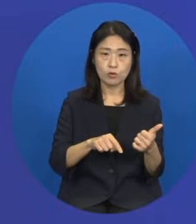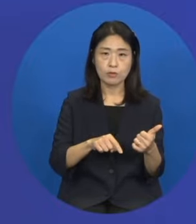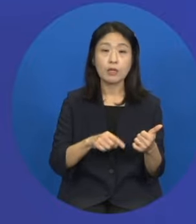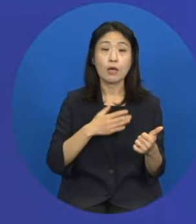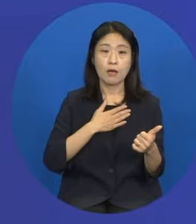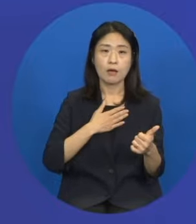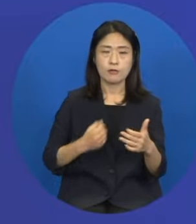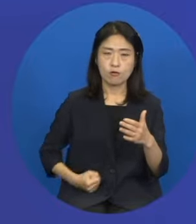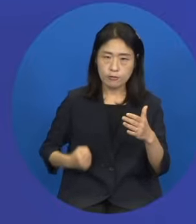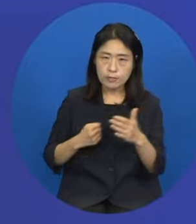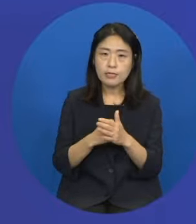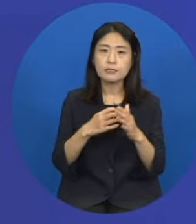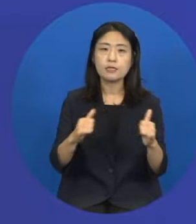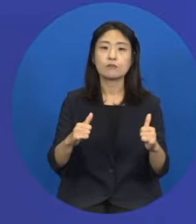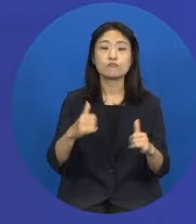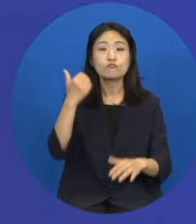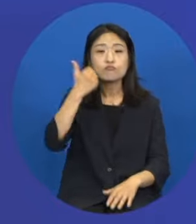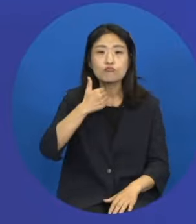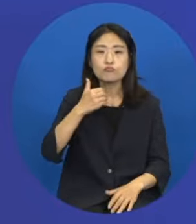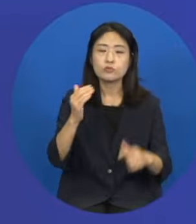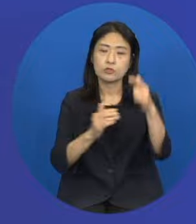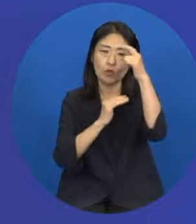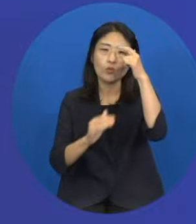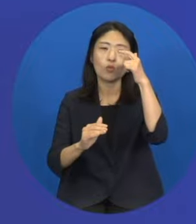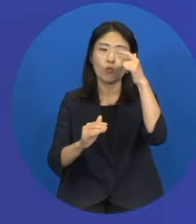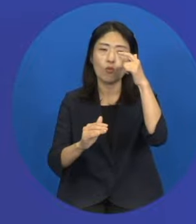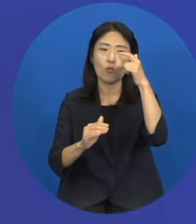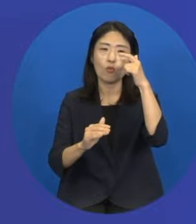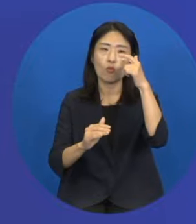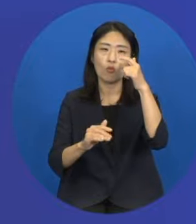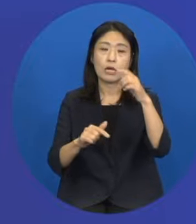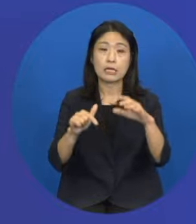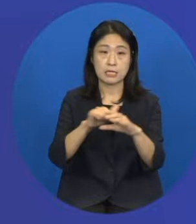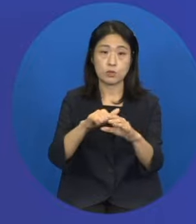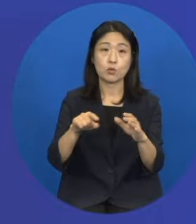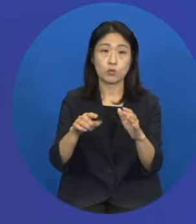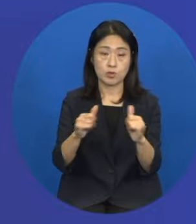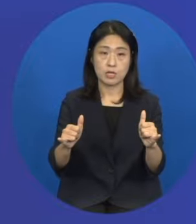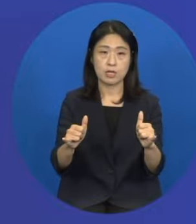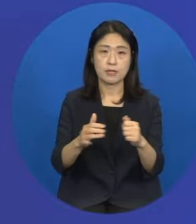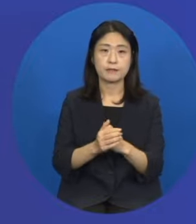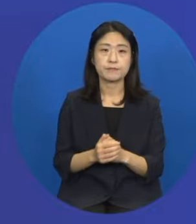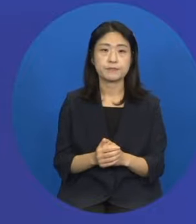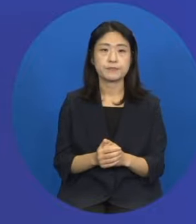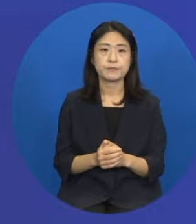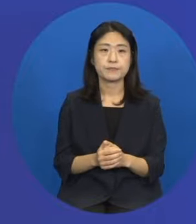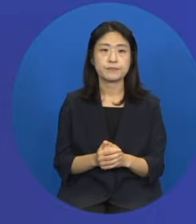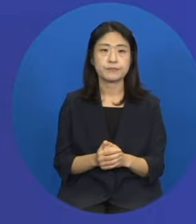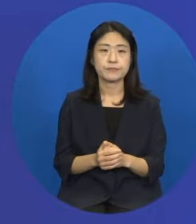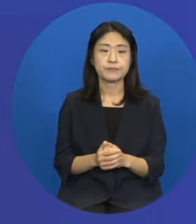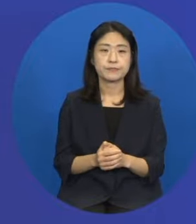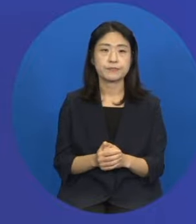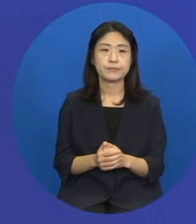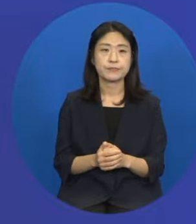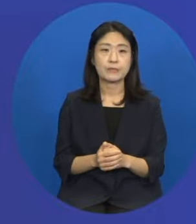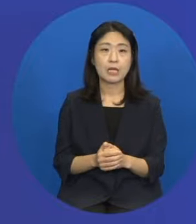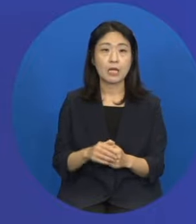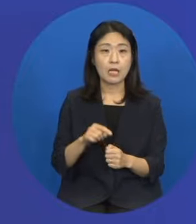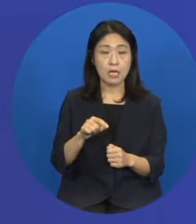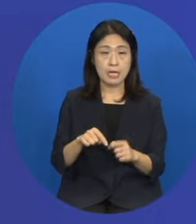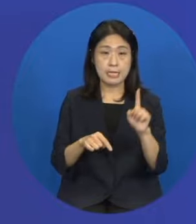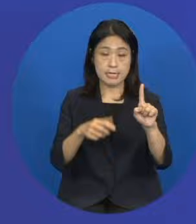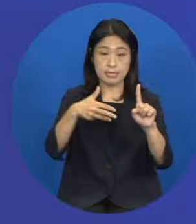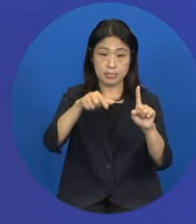그리고 그들이 그리스도인들이었어요. 지금 이 박해가 언제 일어났냐면 1절에 보니까 그때에 라고 시작하죠. 그때에.